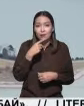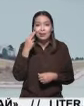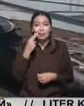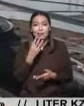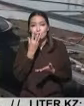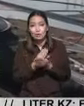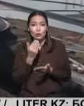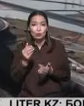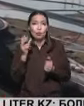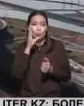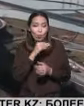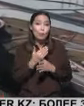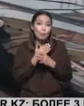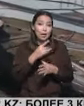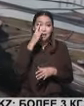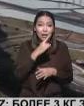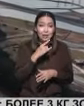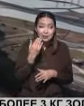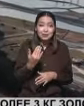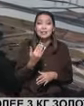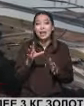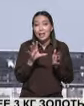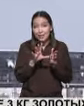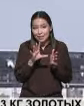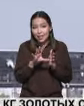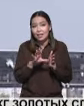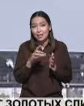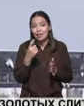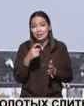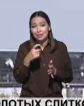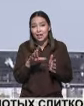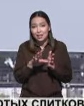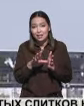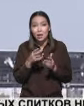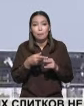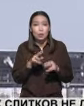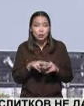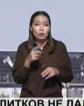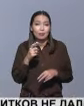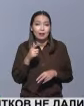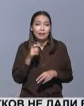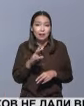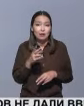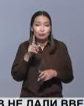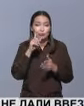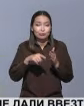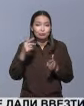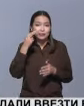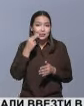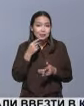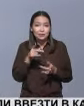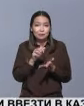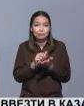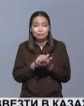своей стороны мог бы помочь Казахстану с ядерной энергетикой, говорит мистер Ган. Опыта в этом упадет. Небесной не занимать. Сейчас в